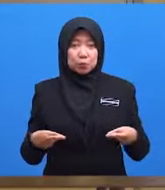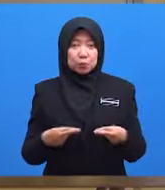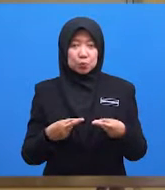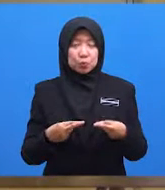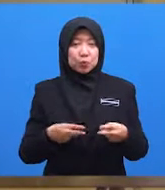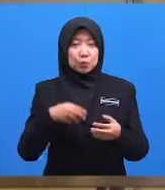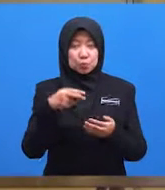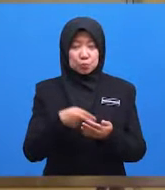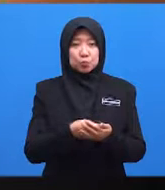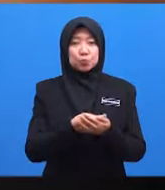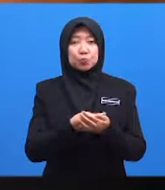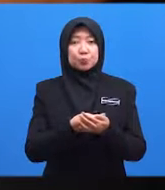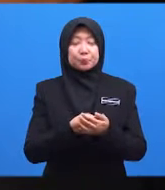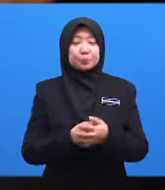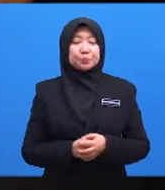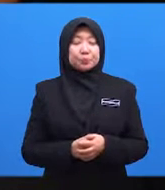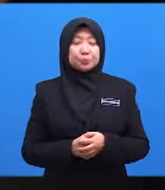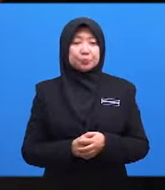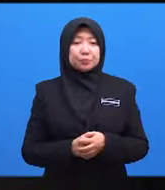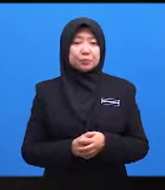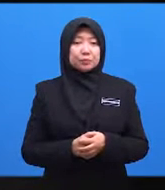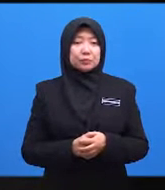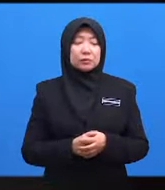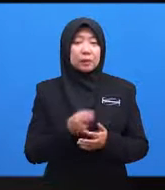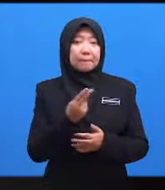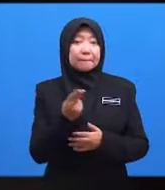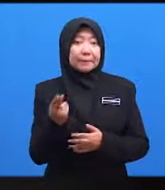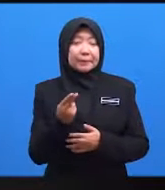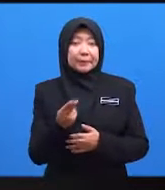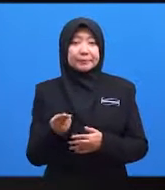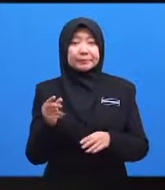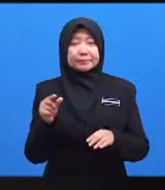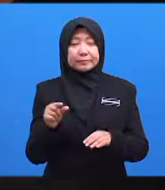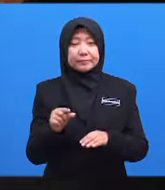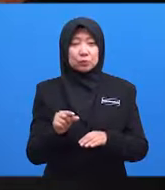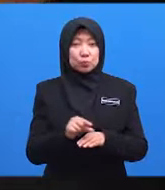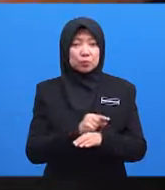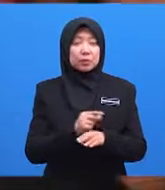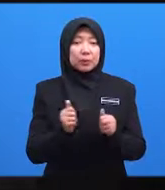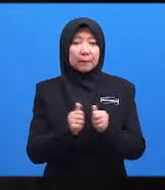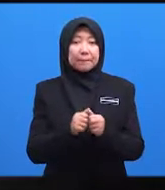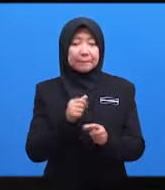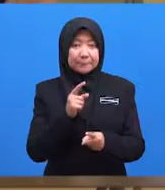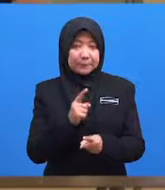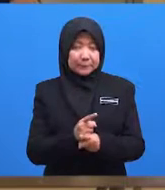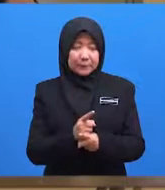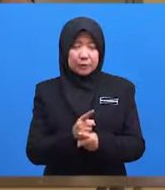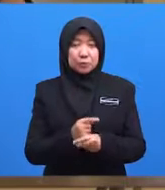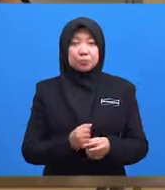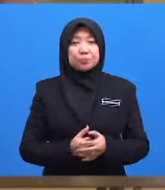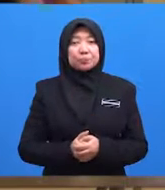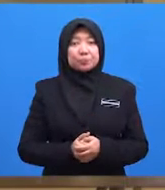Sudu penyukat untuk menyukat bahan-bahan dengan sukatan yang betul.